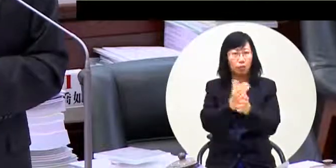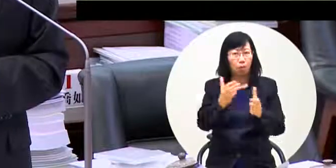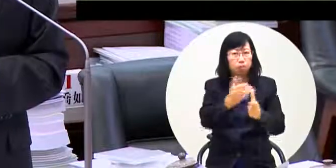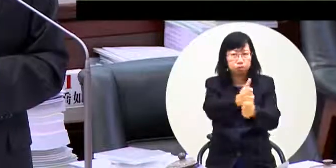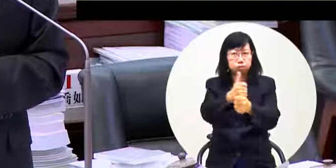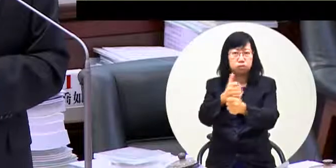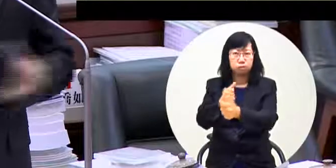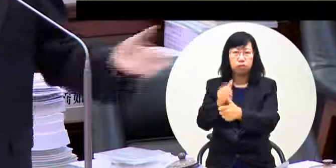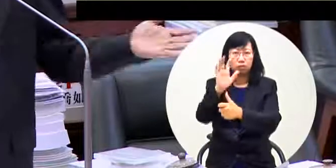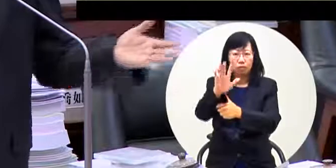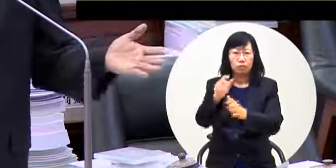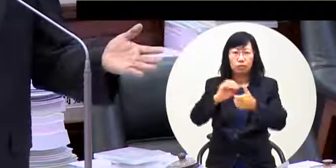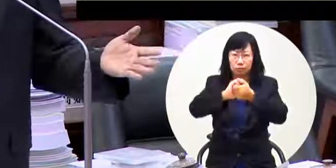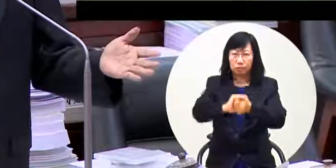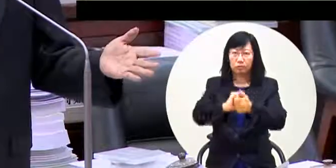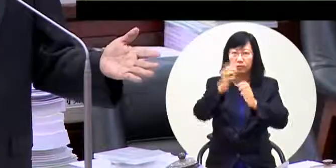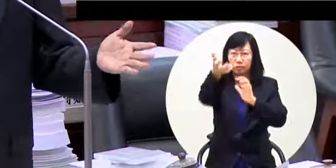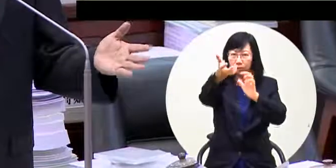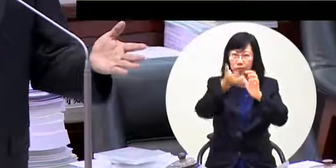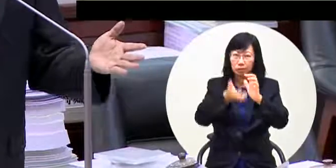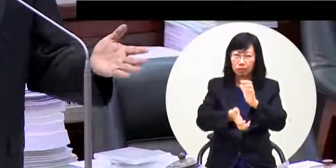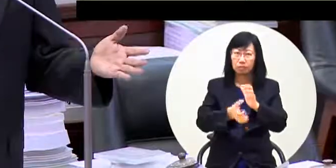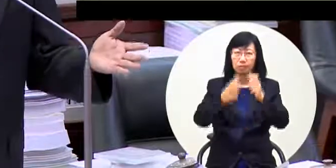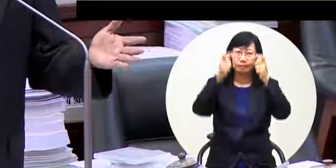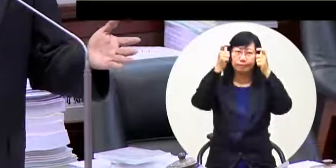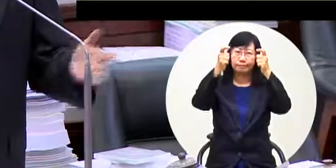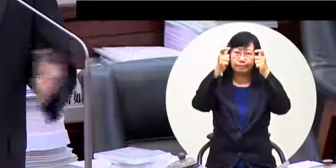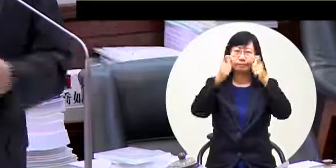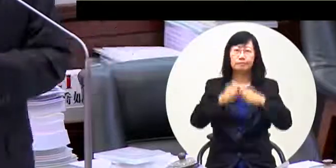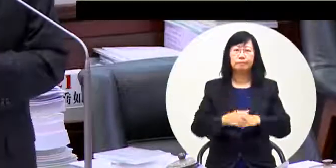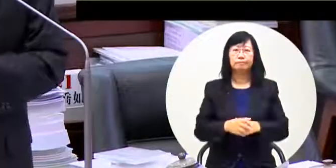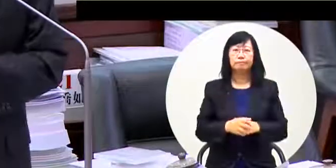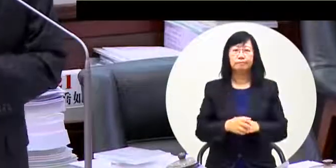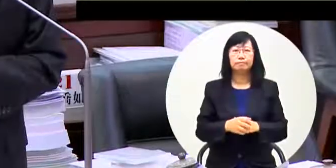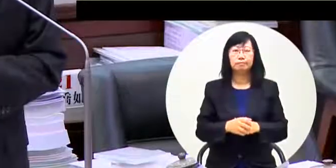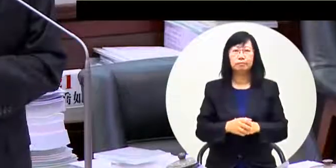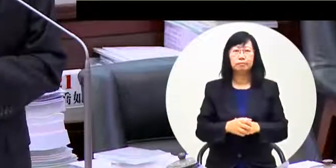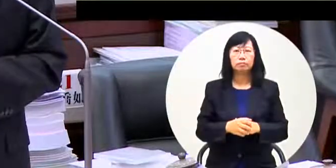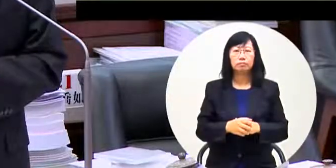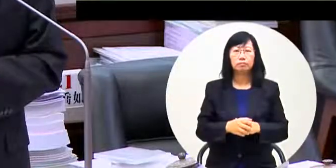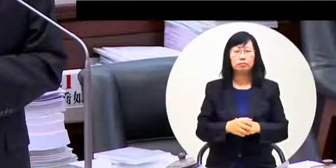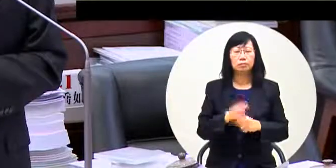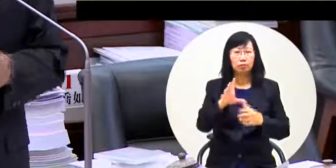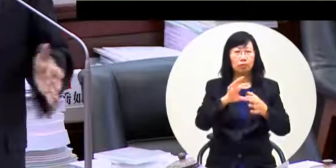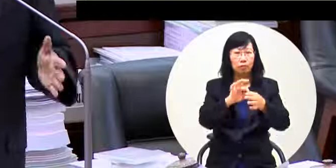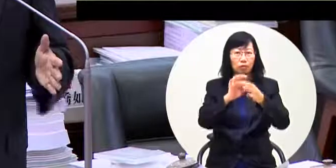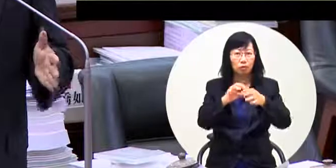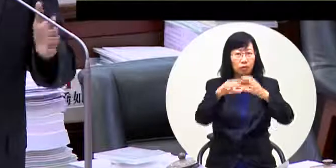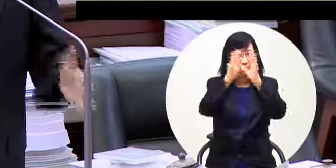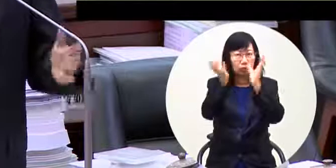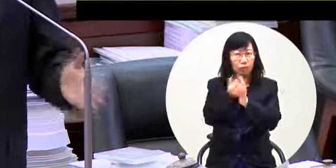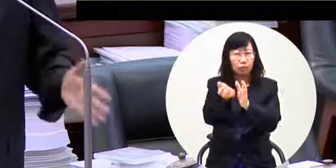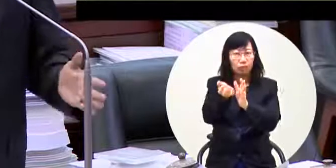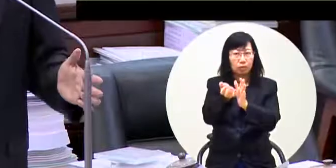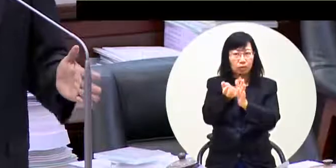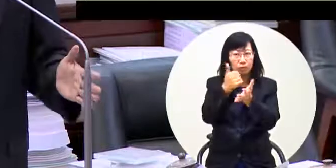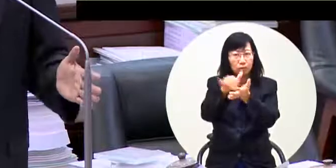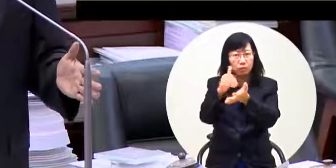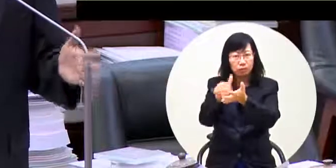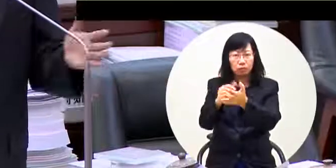雄，迁到高雄，因为这个那里统筹分配办法有差。但是我如果